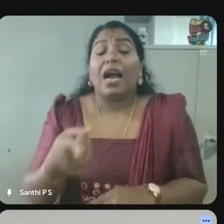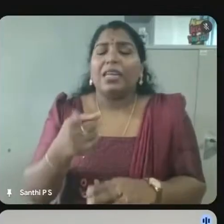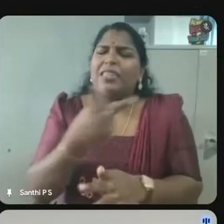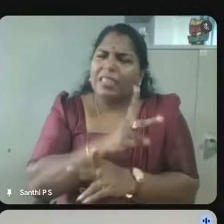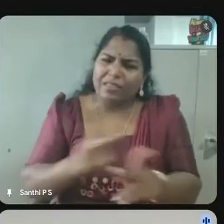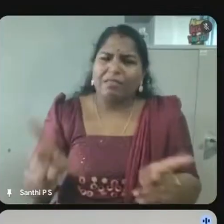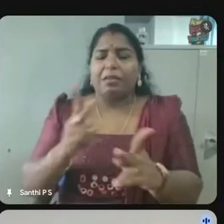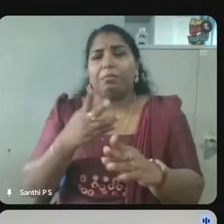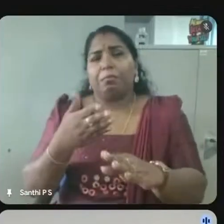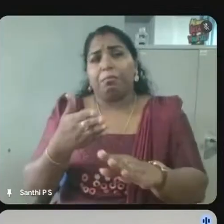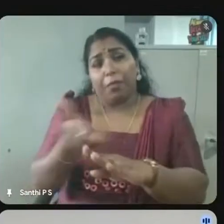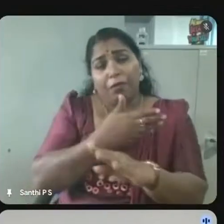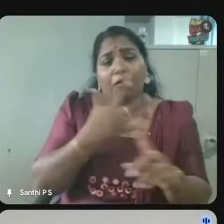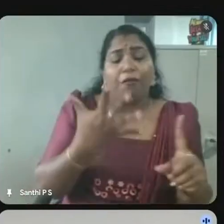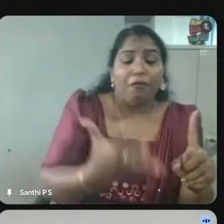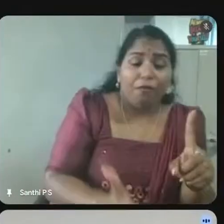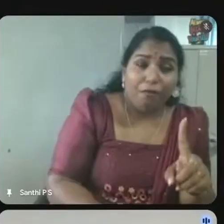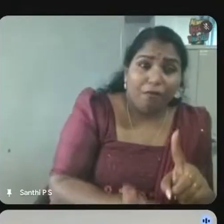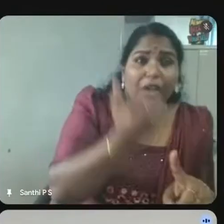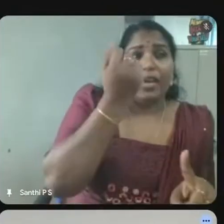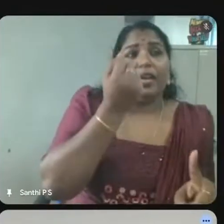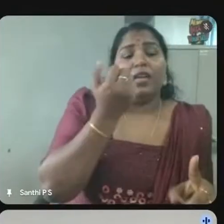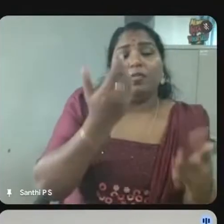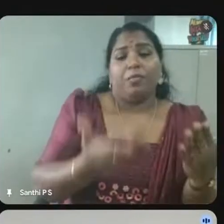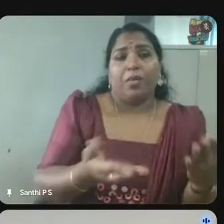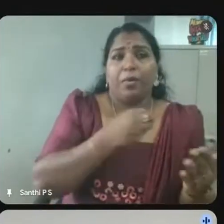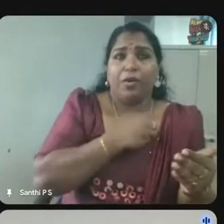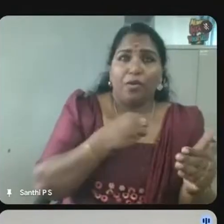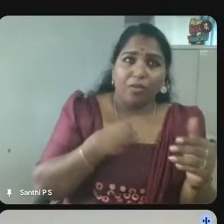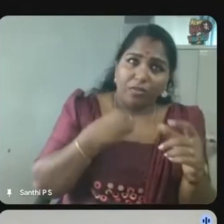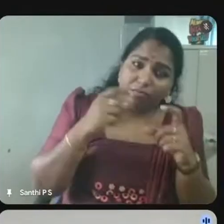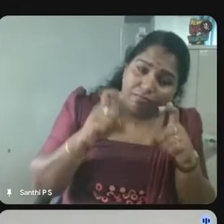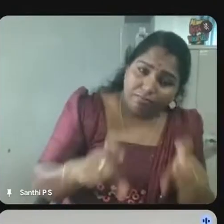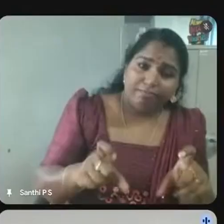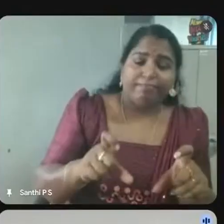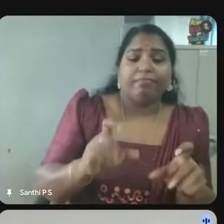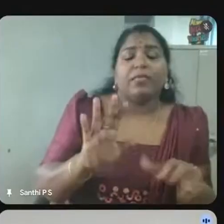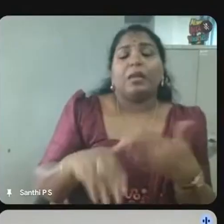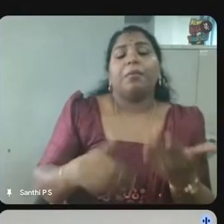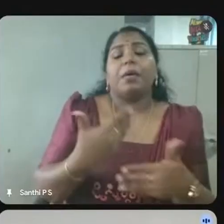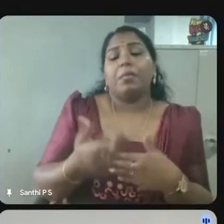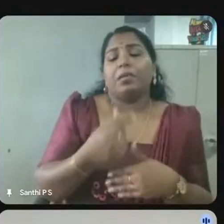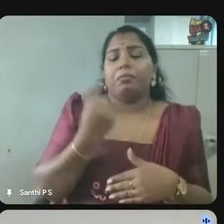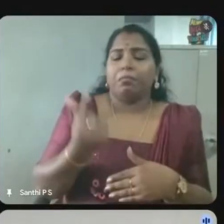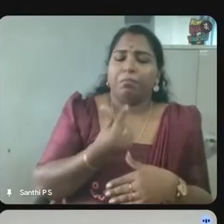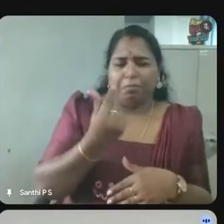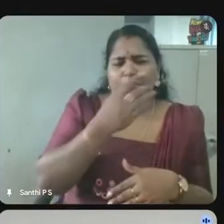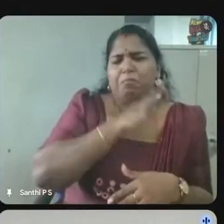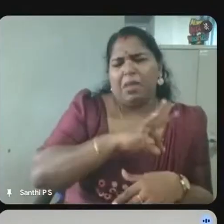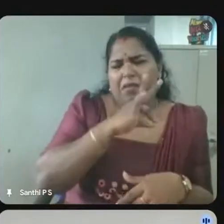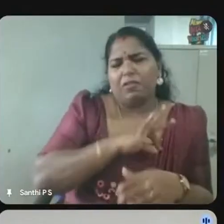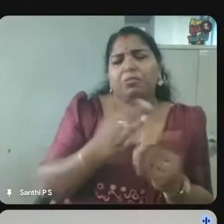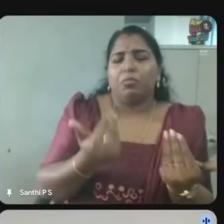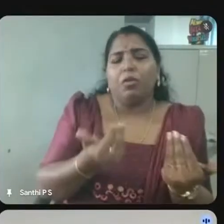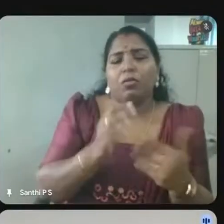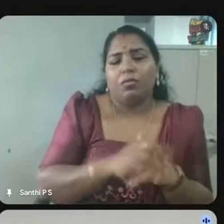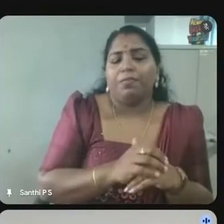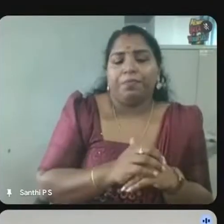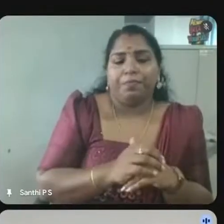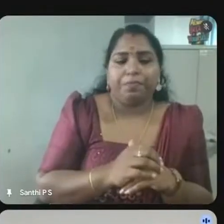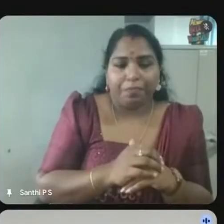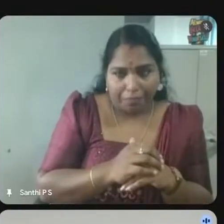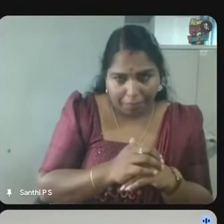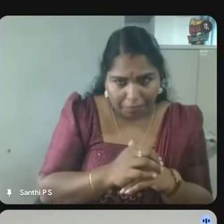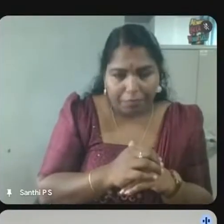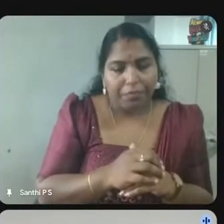അന്ധത പൂർണ്ണമായിട്ടോ അറ്റ്ലീസ്റ്റ് ഒരു യൂസ്ഫുൾ വിഷൻ കിട്ടുന്ന വിധത്തിലോ അവർക്ക് നമുക്ക് മെയിൻറ്റെയിൻ ചെയ്യാൻ